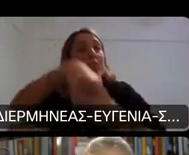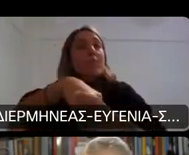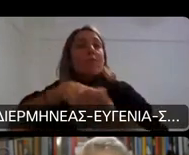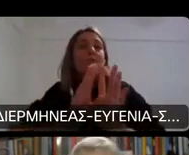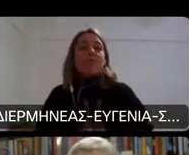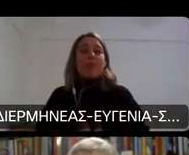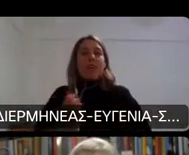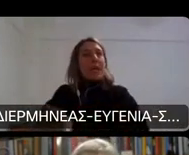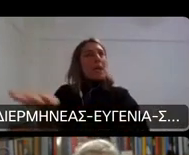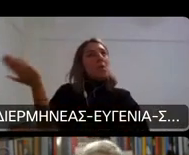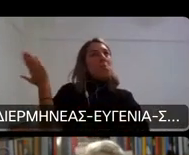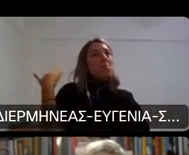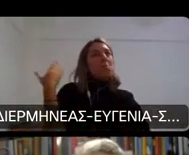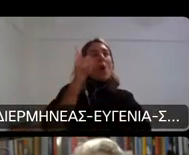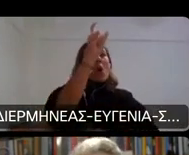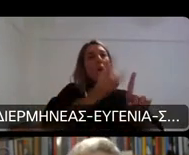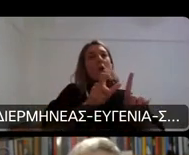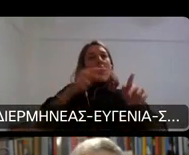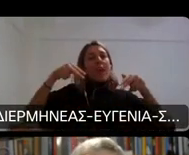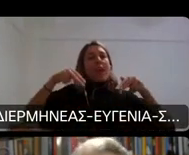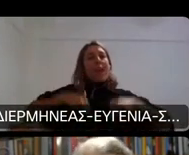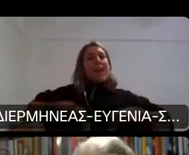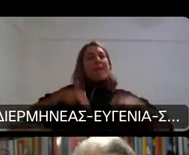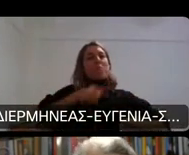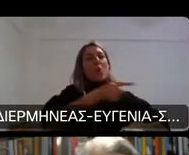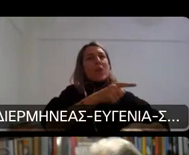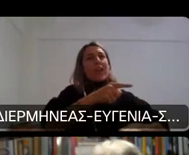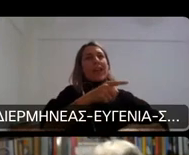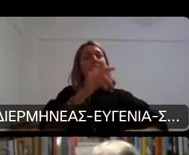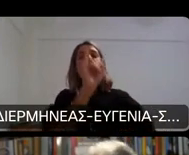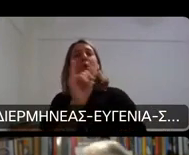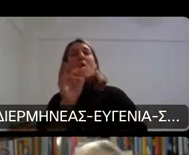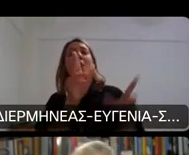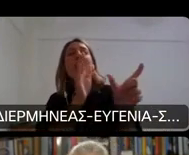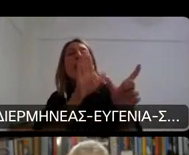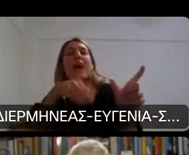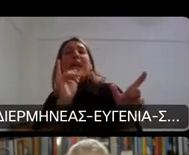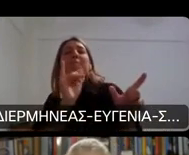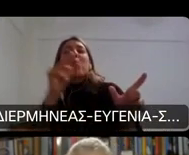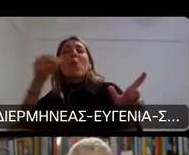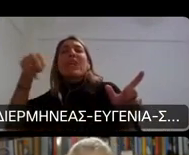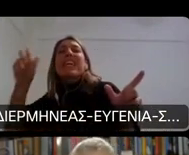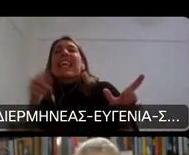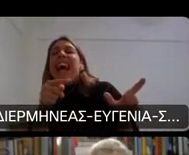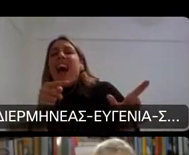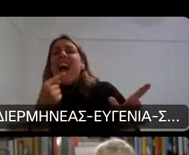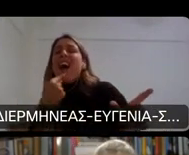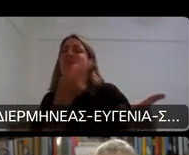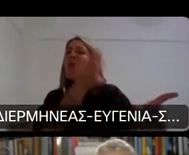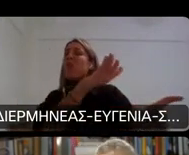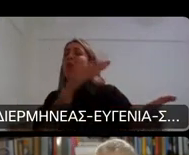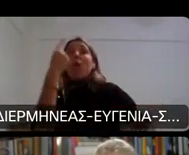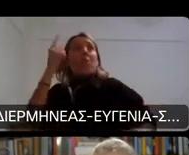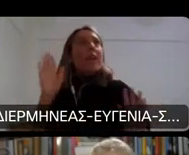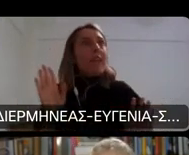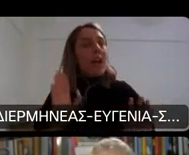η πρώην Υπουργή, να δεν ξέρω αν είναι υποτιμητική διάκριση ή να της δίνει ορατότητα πάντως, αν και δεν τη χρειάζεται. Η πρώην Υπουργή